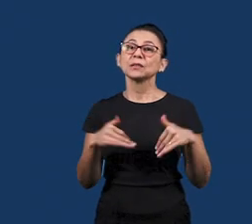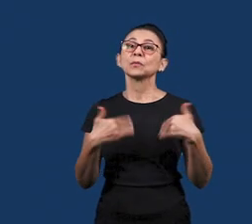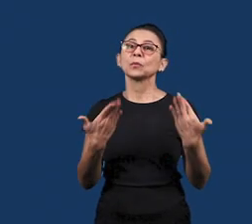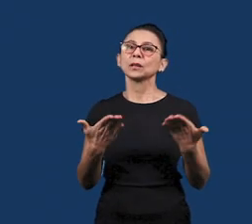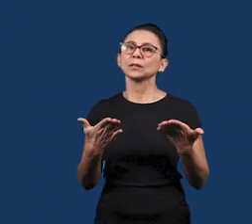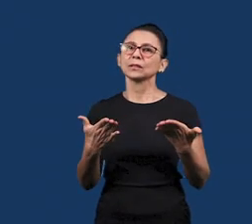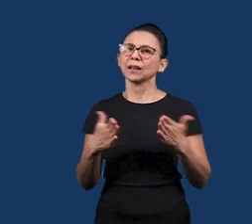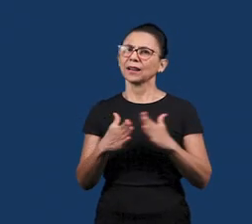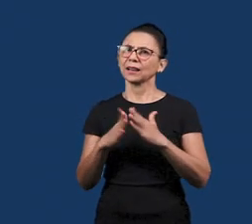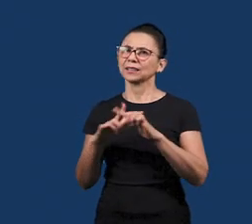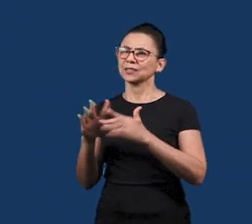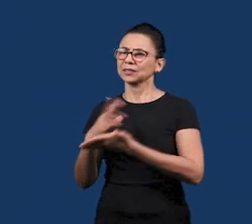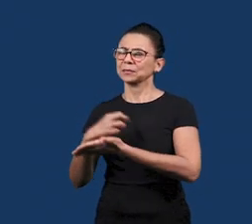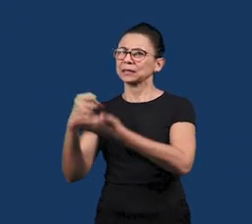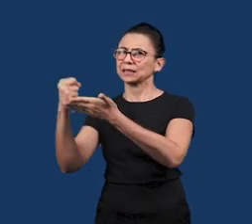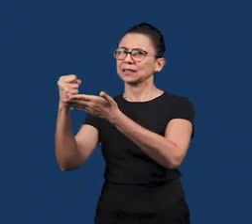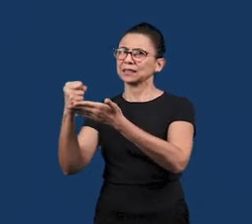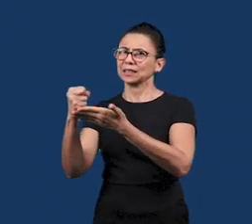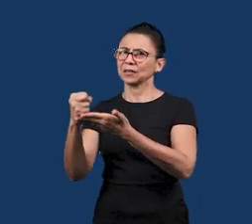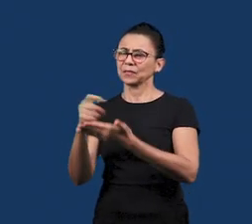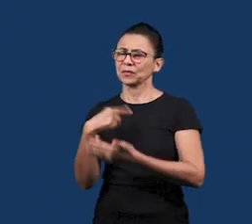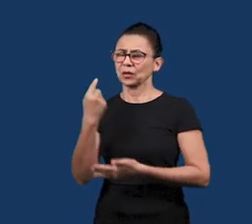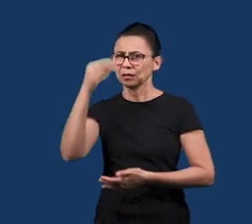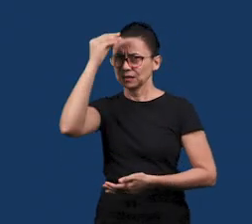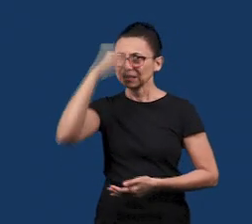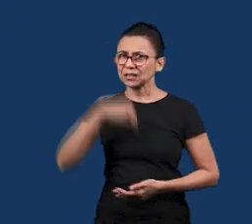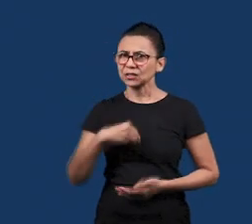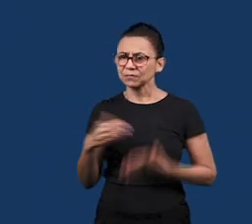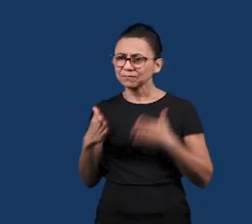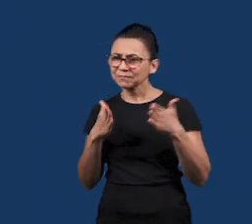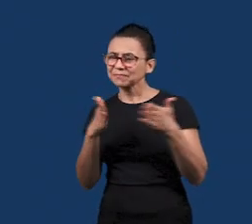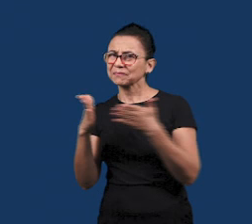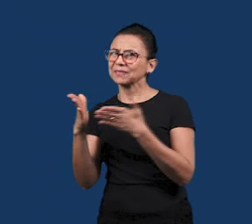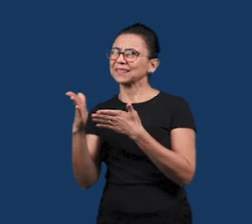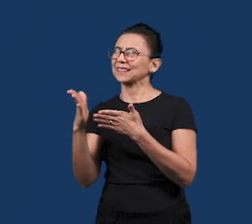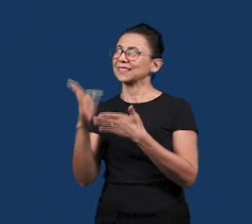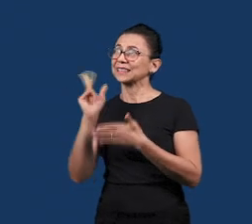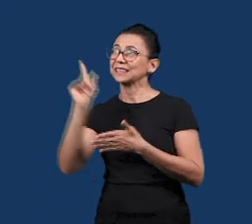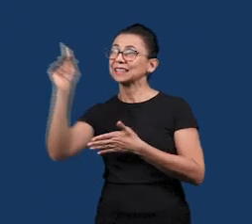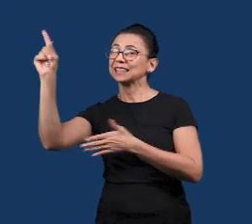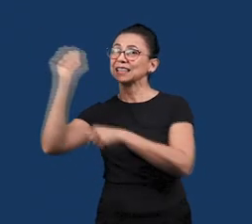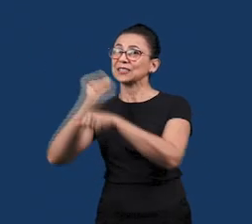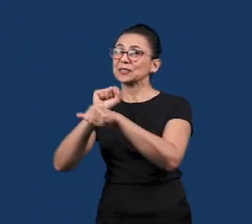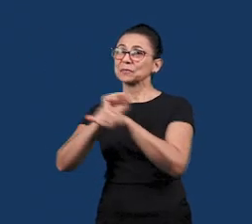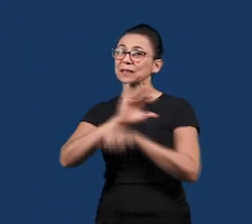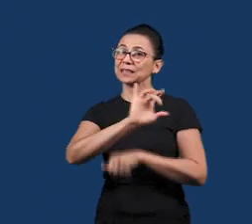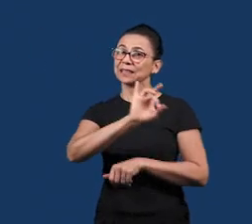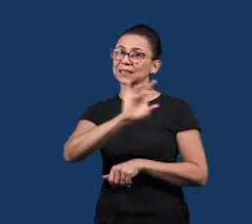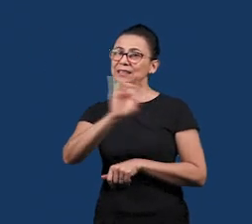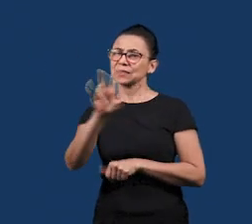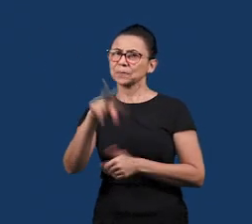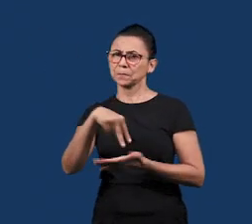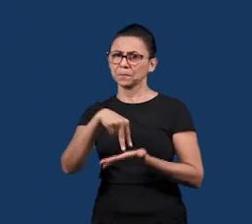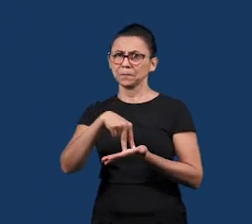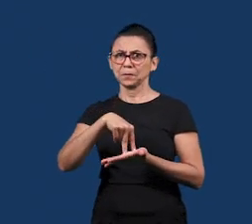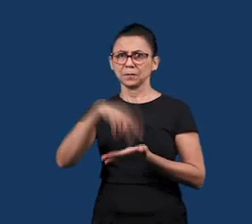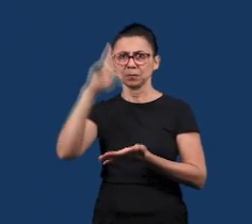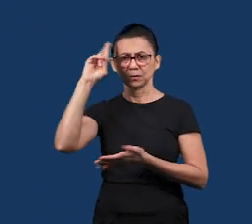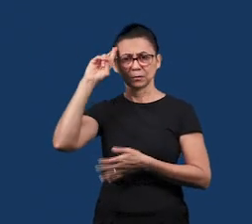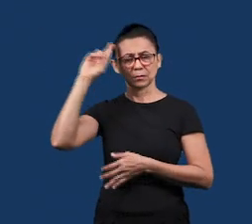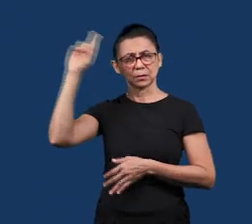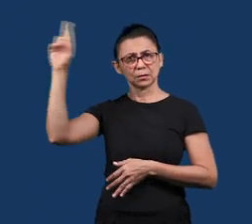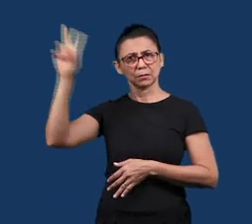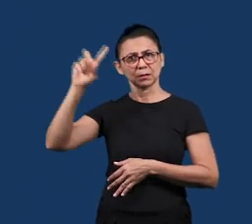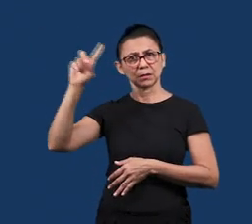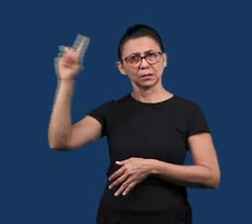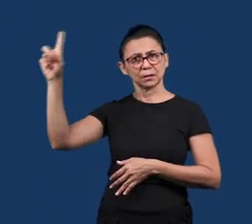восхищением церкви. Поэтому не будем сдаваться от пути. Нас ждет вечность. Да будем тверды